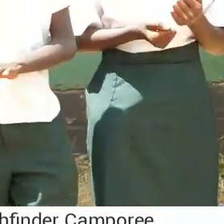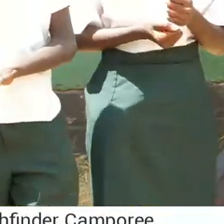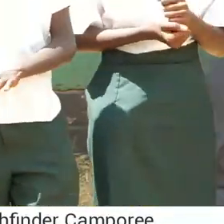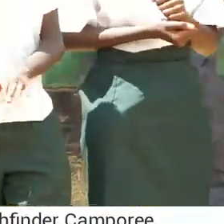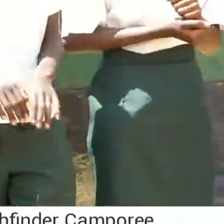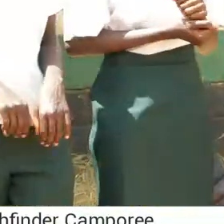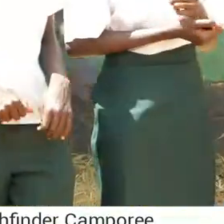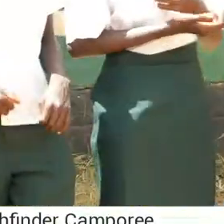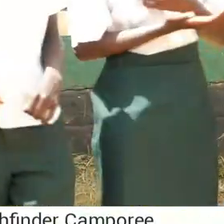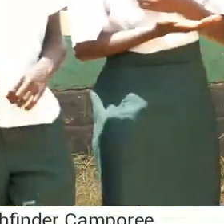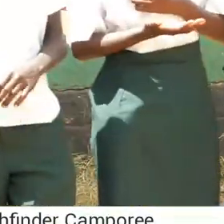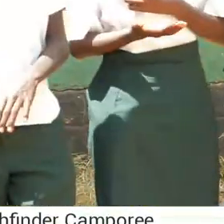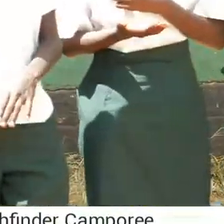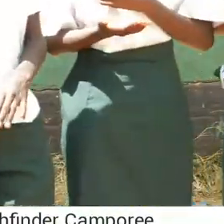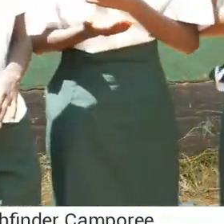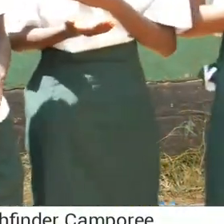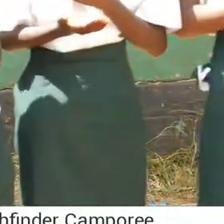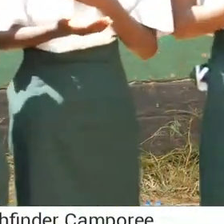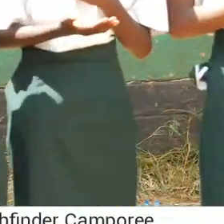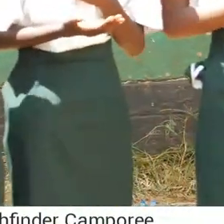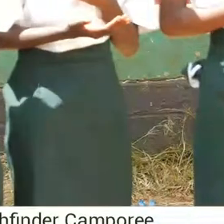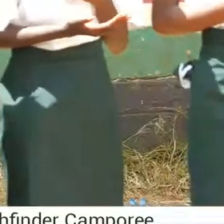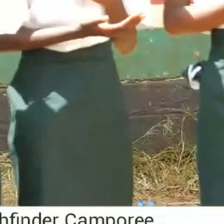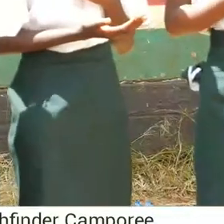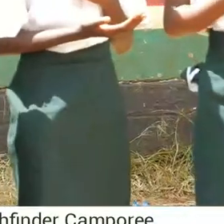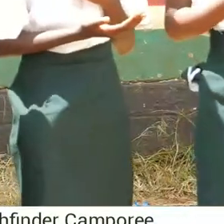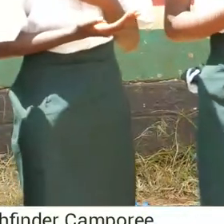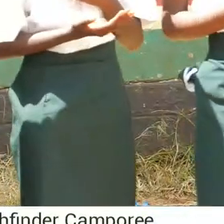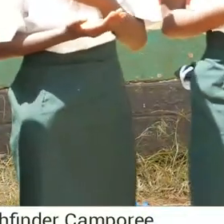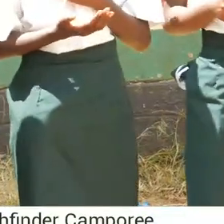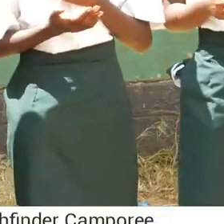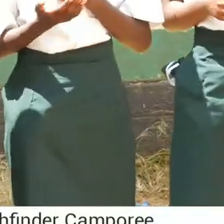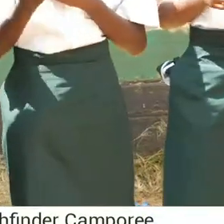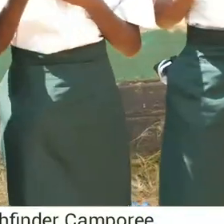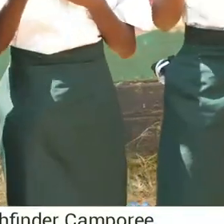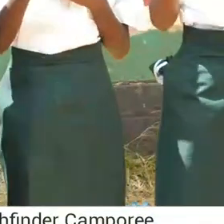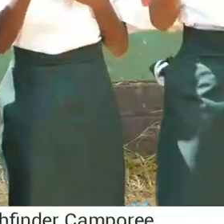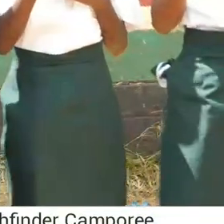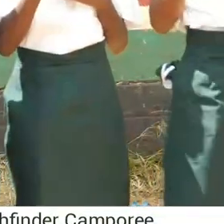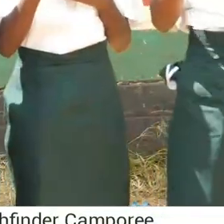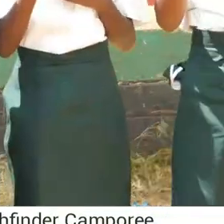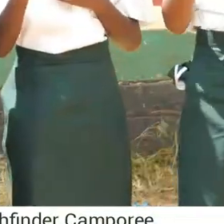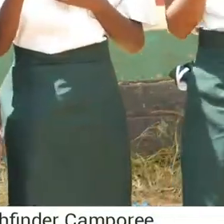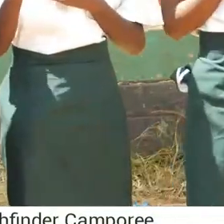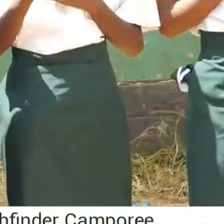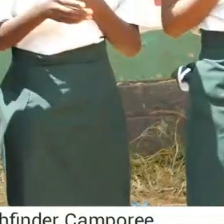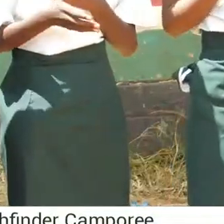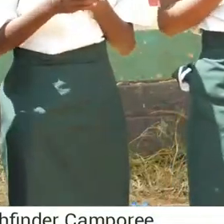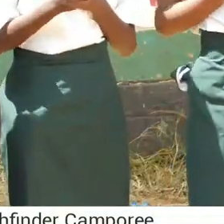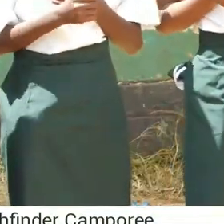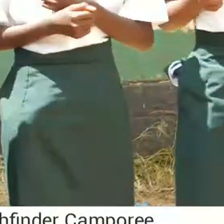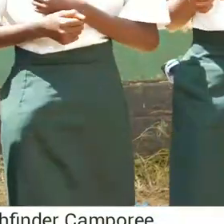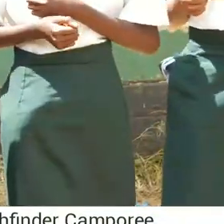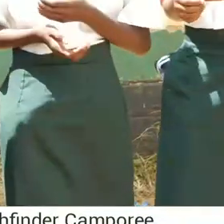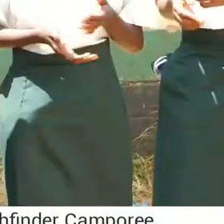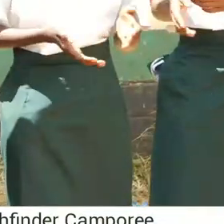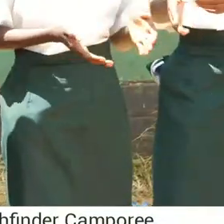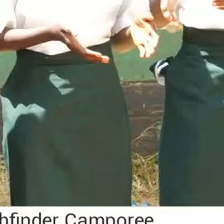Wakiwa na matumaini, Mungu wakiwa ni